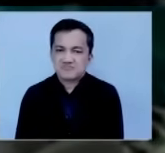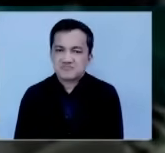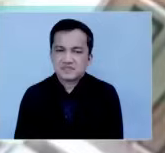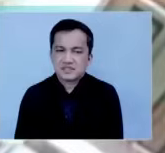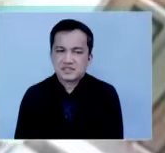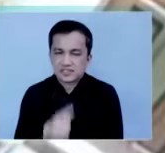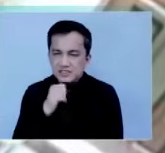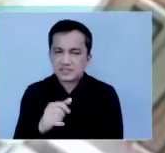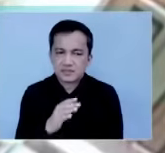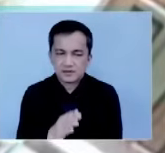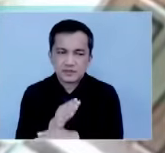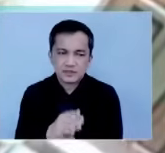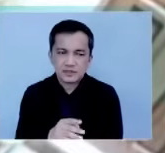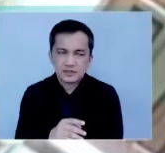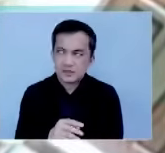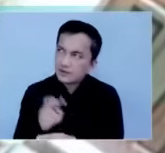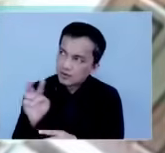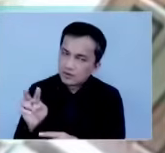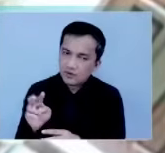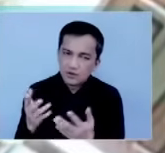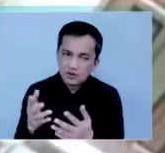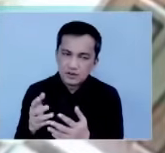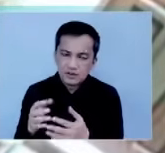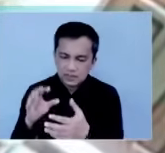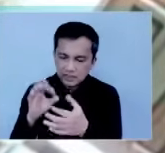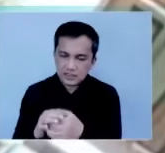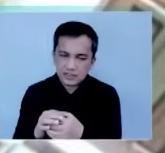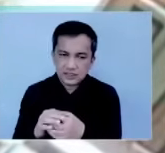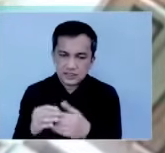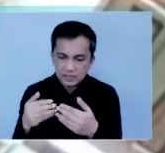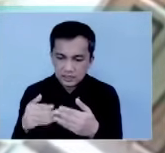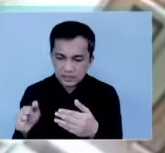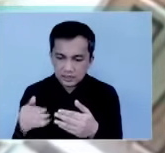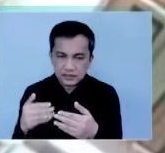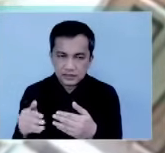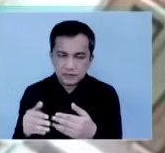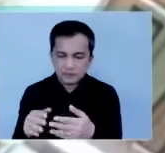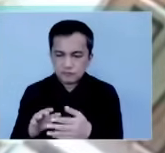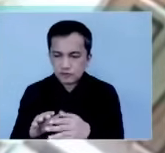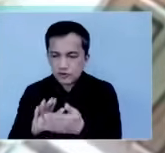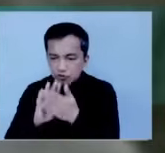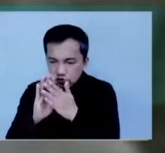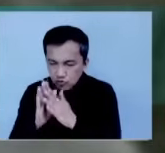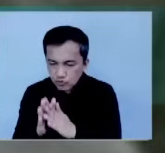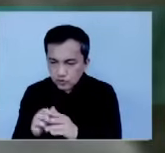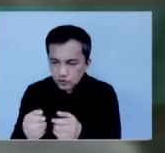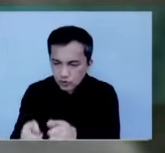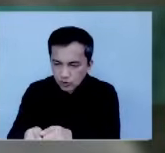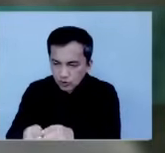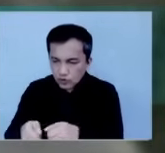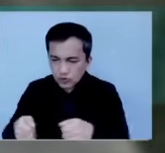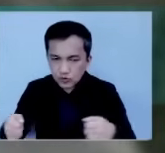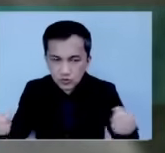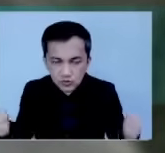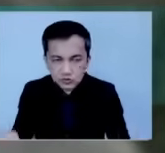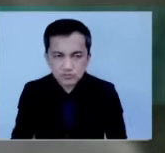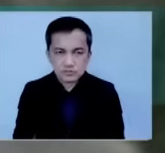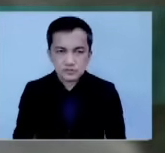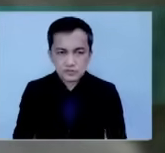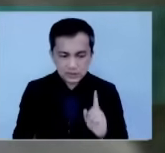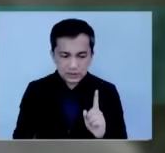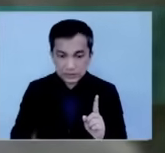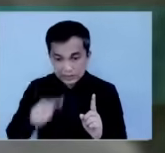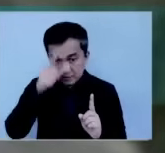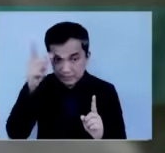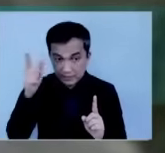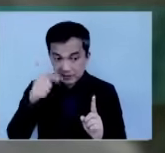nagpapigil napansin nilang walang lock ang main gate kaya tahimik nila itong nabuksan nagsilbing lookout ang nakaitim na